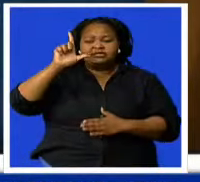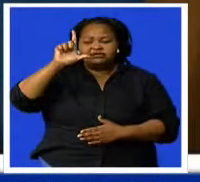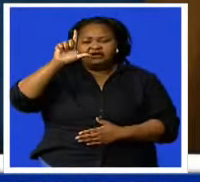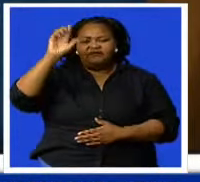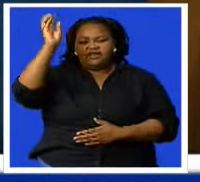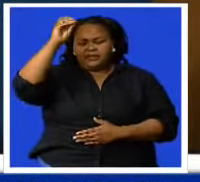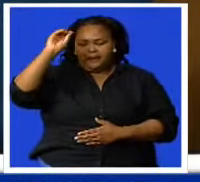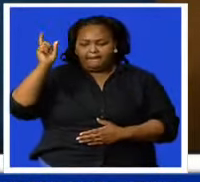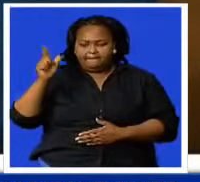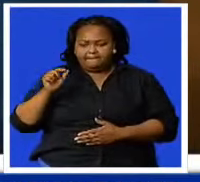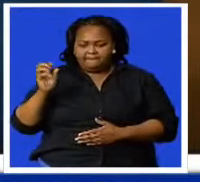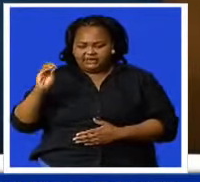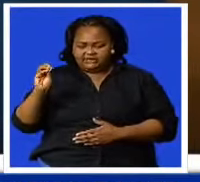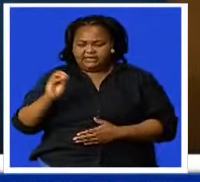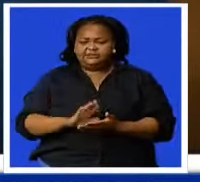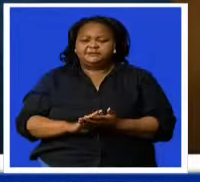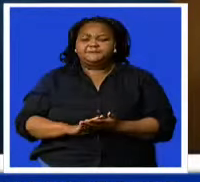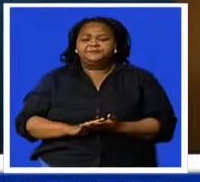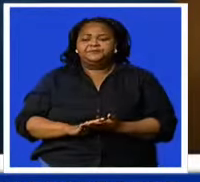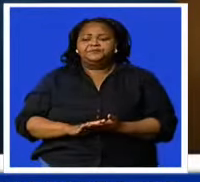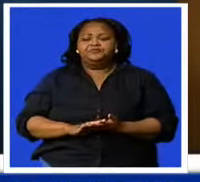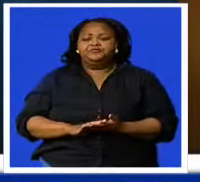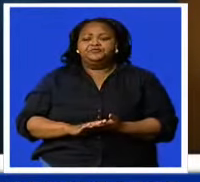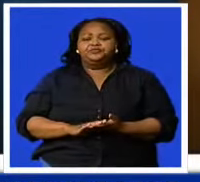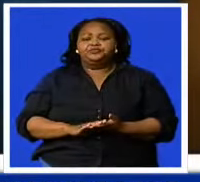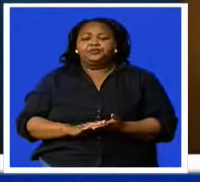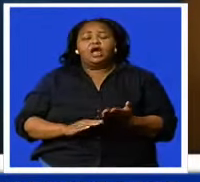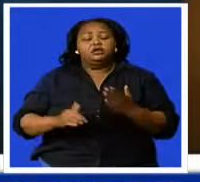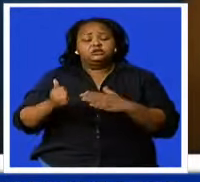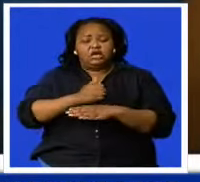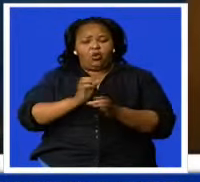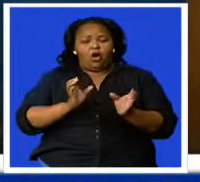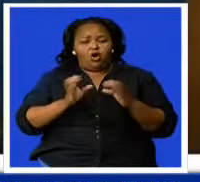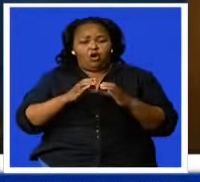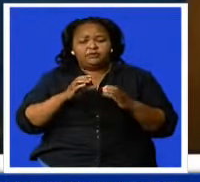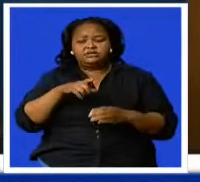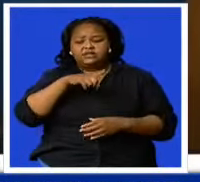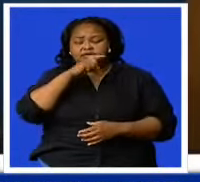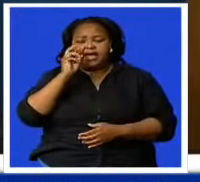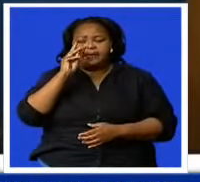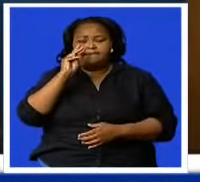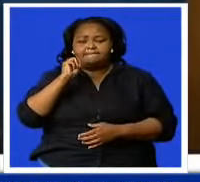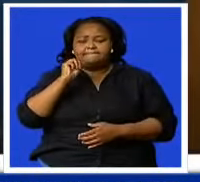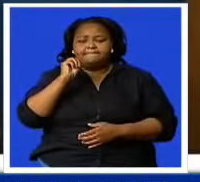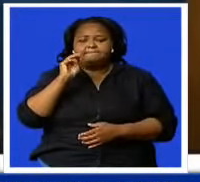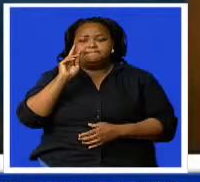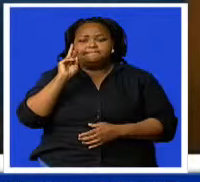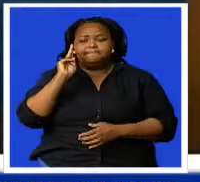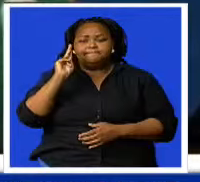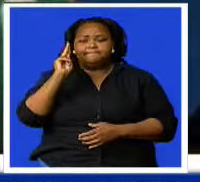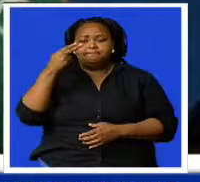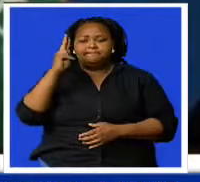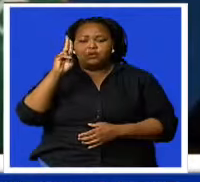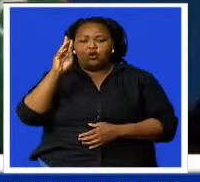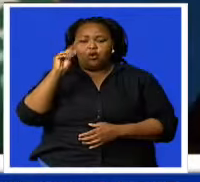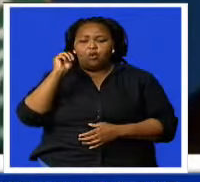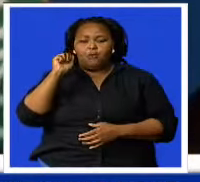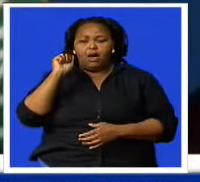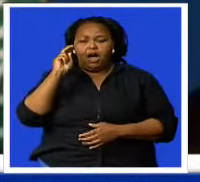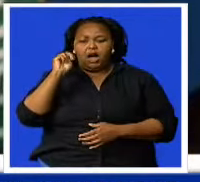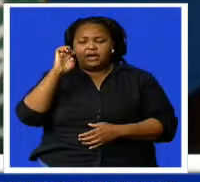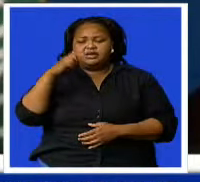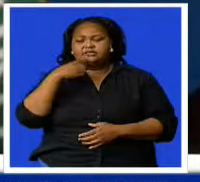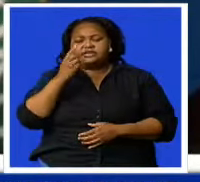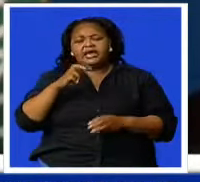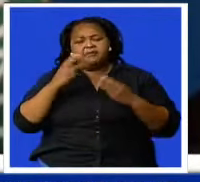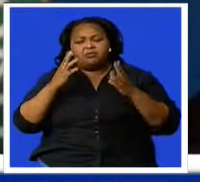welibandla lelawula kusebenta kwemandla agesi Vusi Mkhumane uthi emaswati kumele abe yingxenye yalemihlangano lechubekako kude